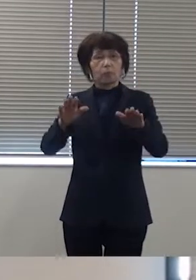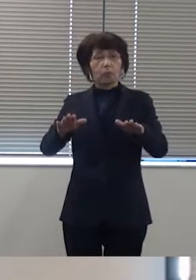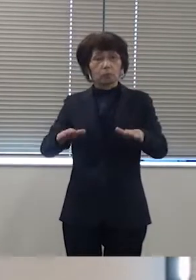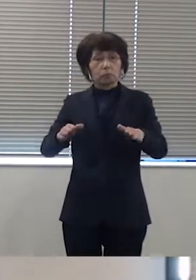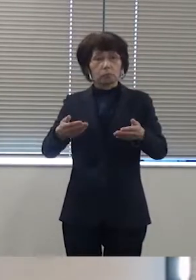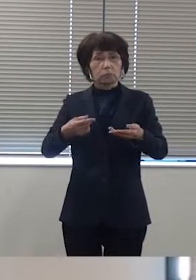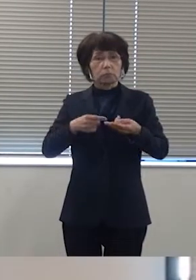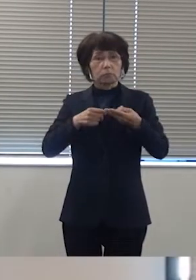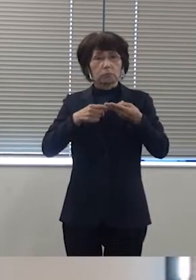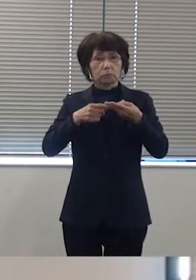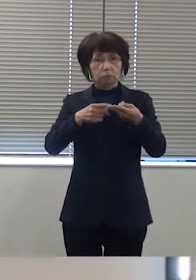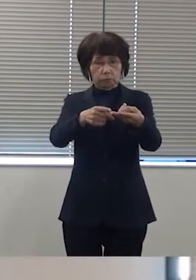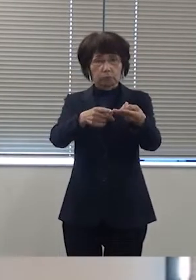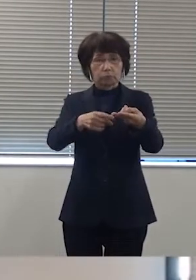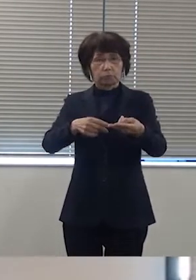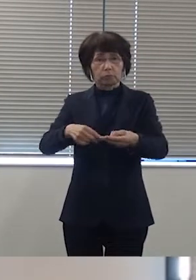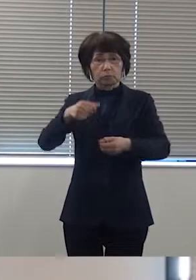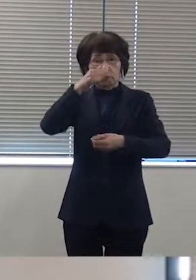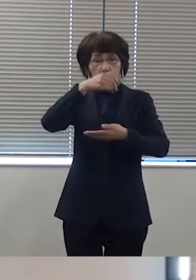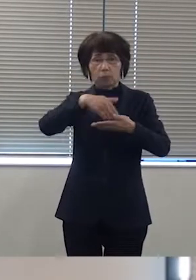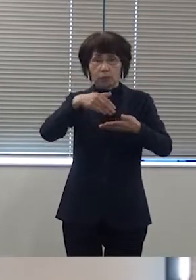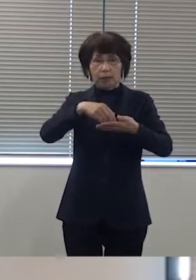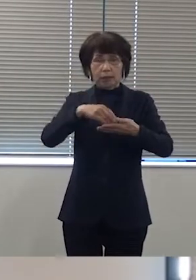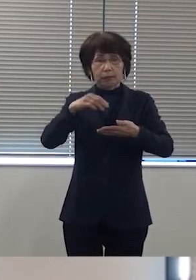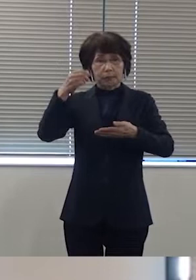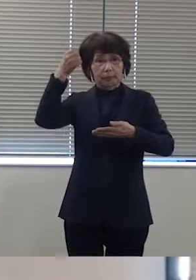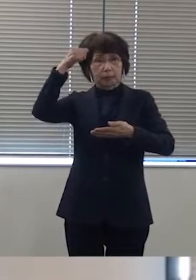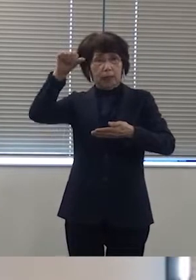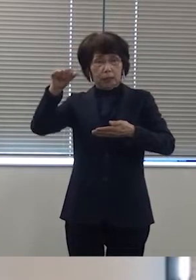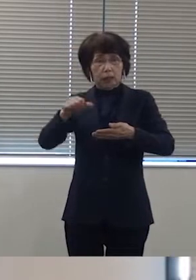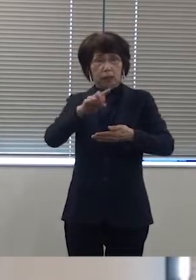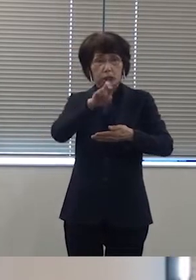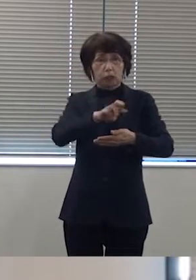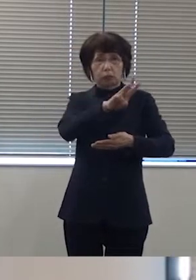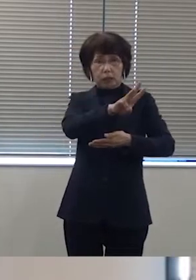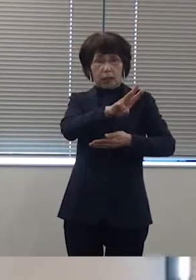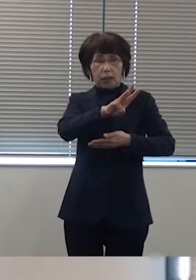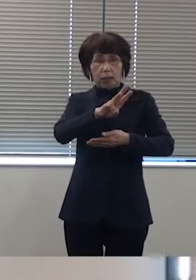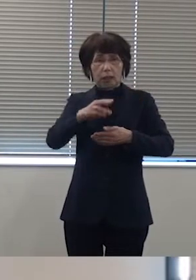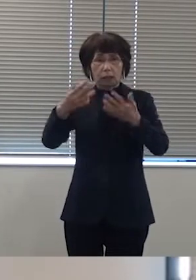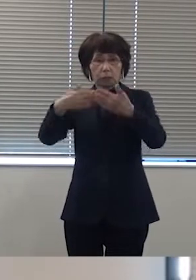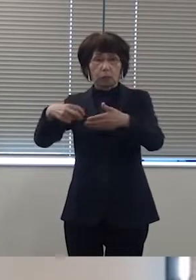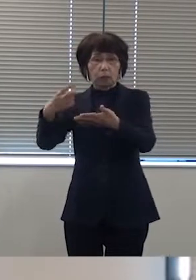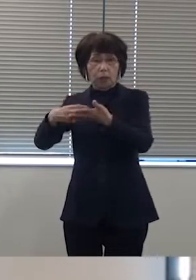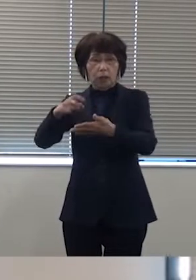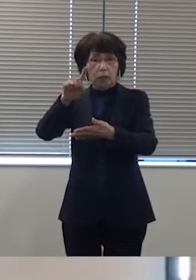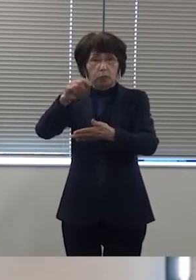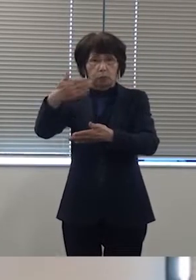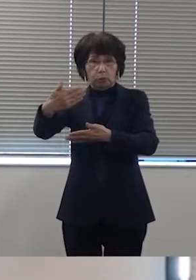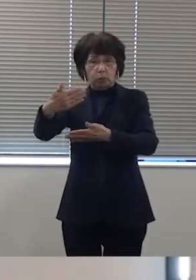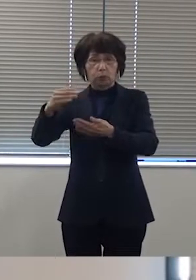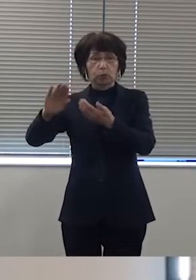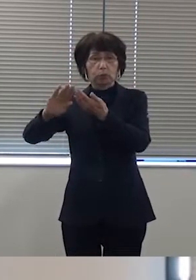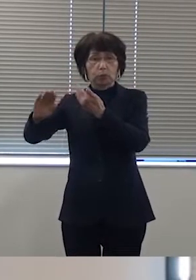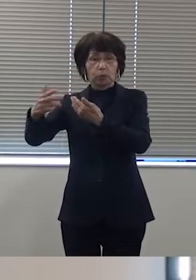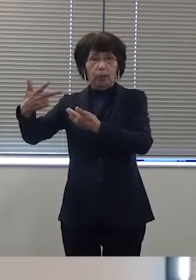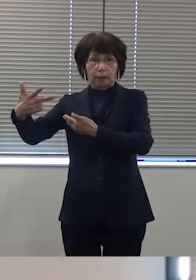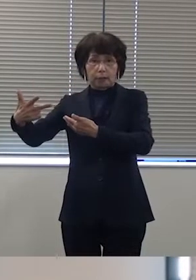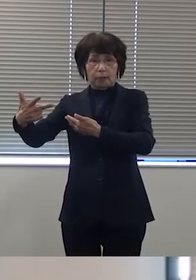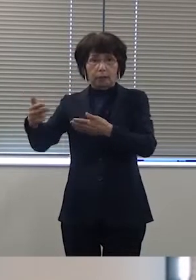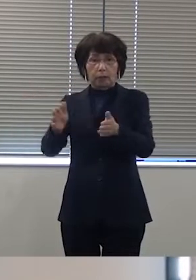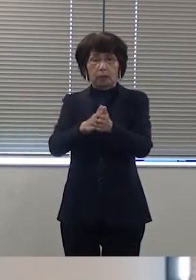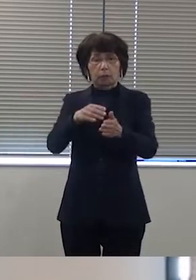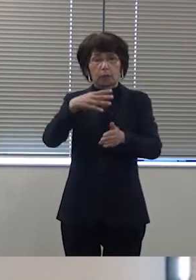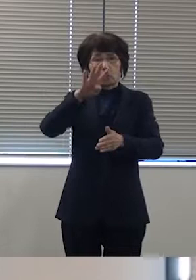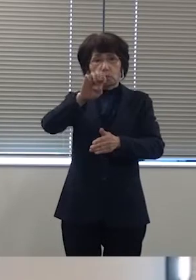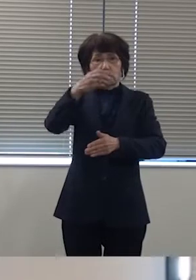本日発送いたしましたものは予算議案が23件、条例議案が19件、その他議案が7件